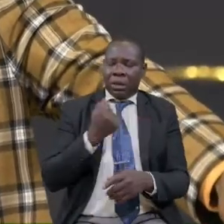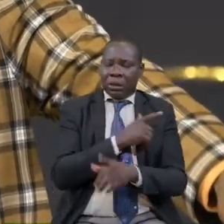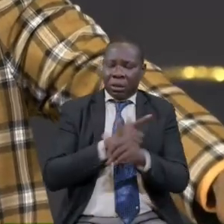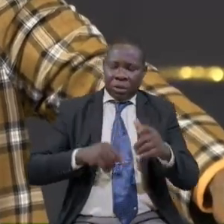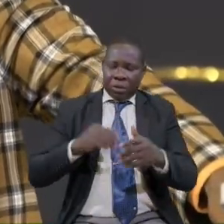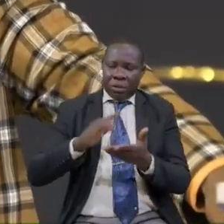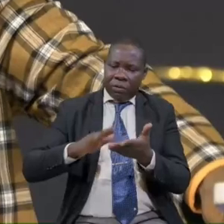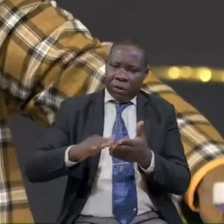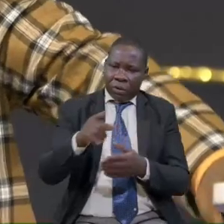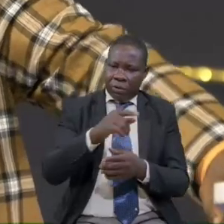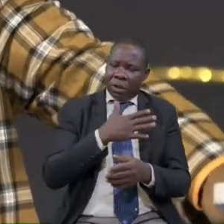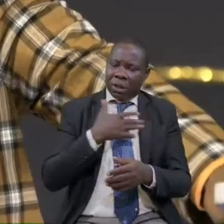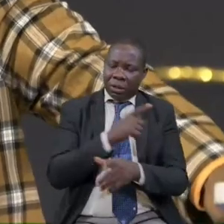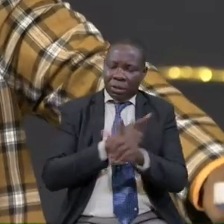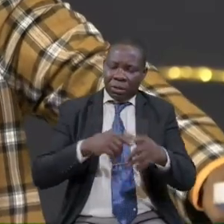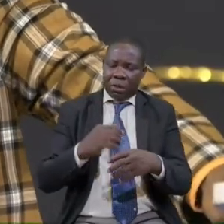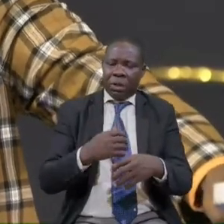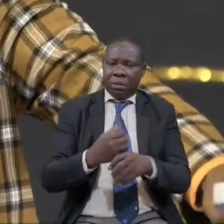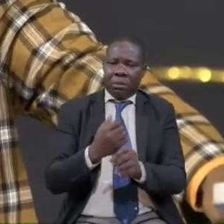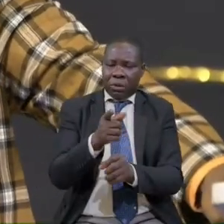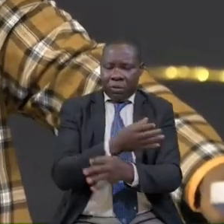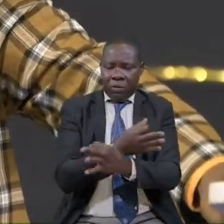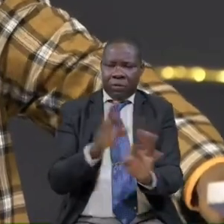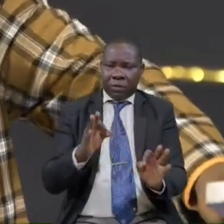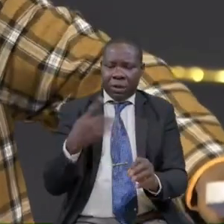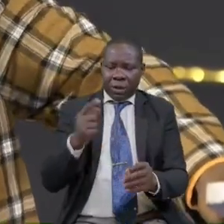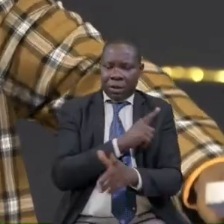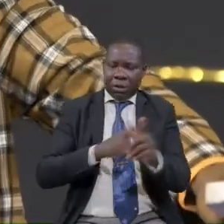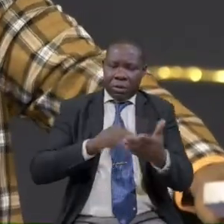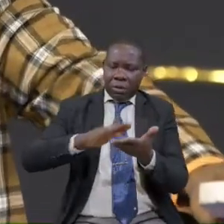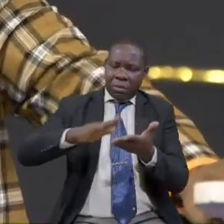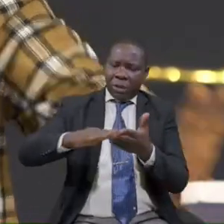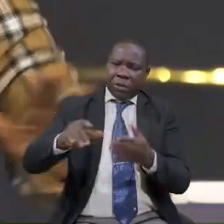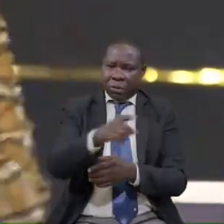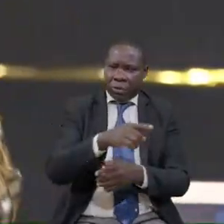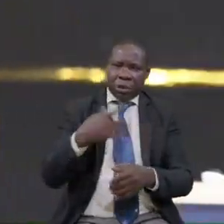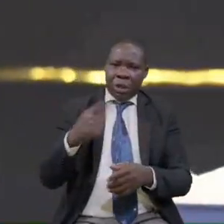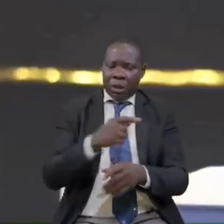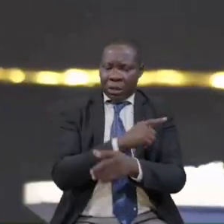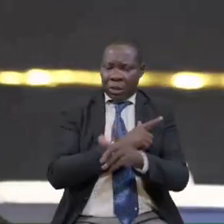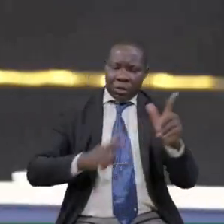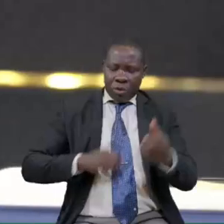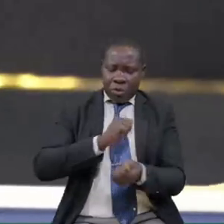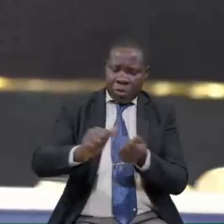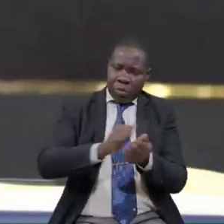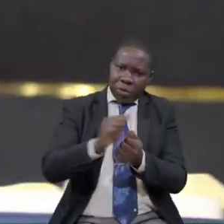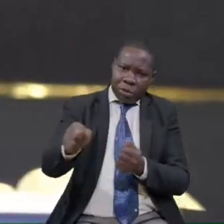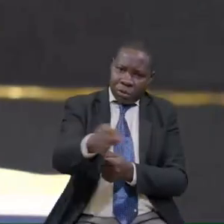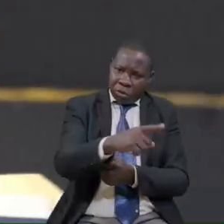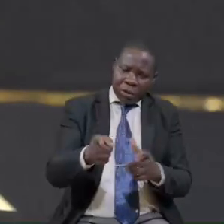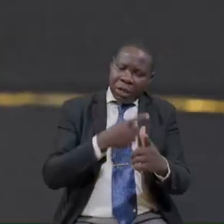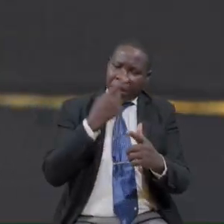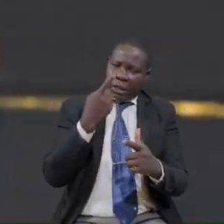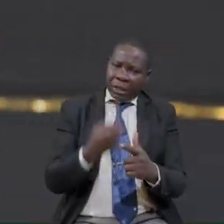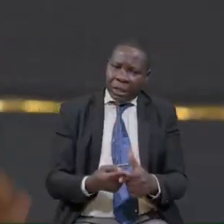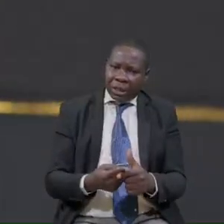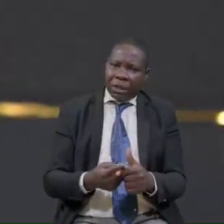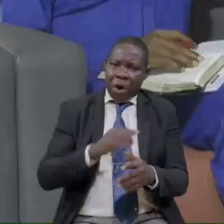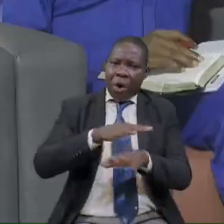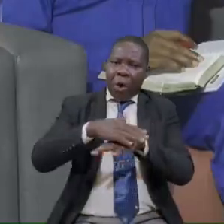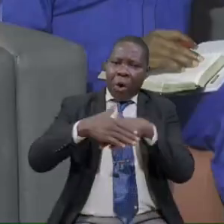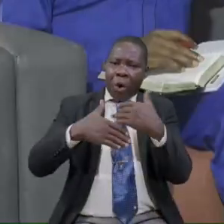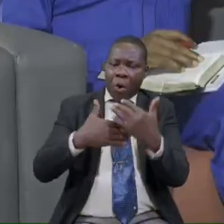et que le Seigneur vous aura pardonné, vous a franchi, que le Seigneur vous aura raffiné, alors toutes ces